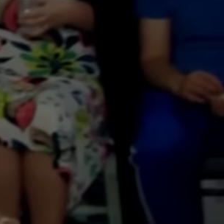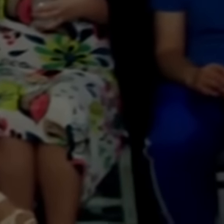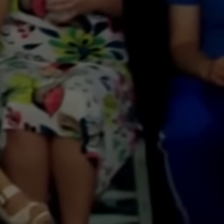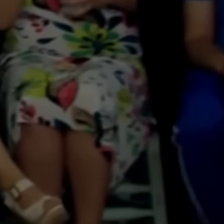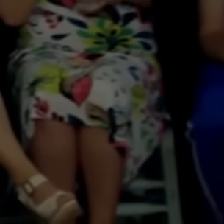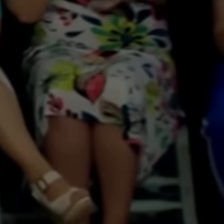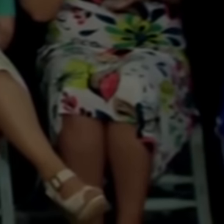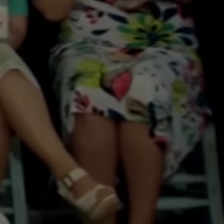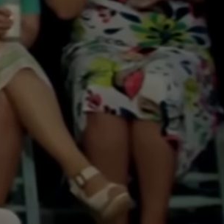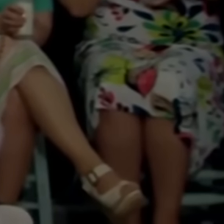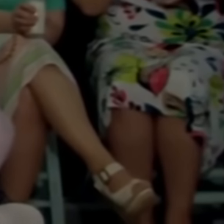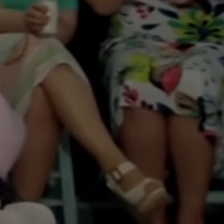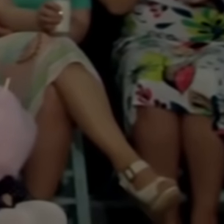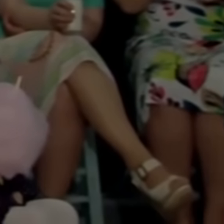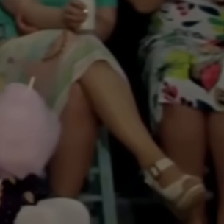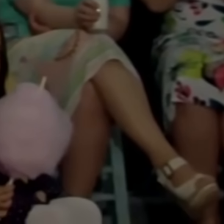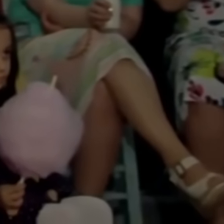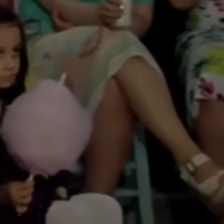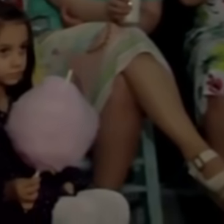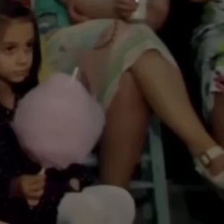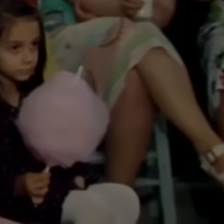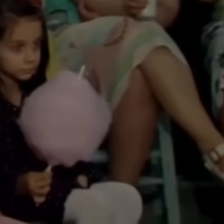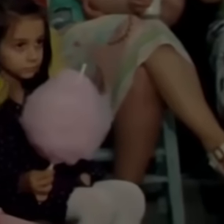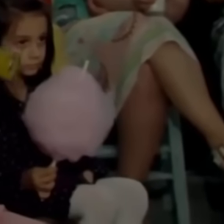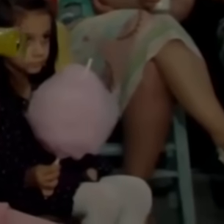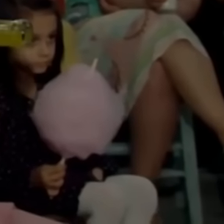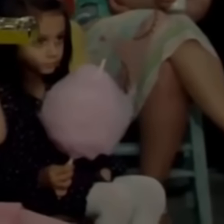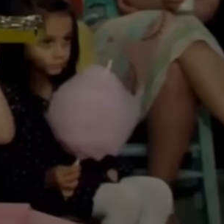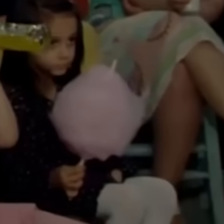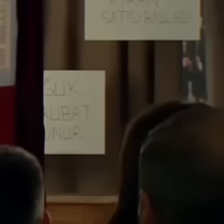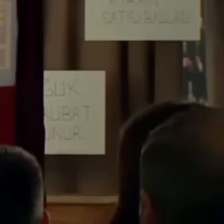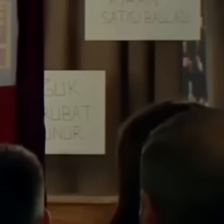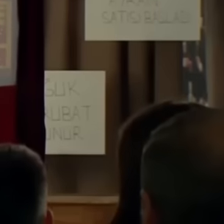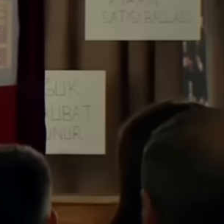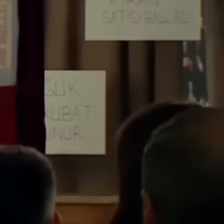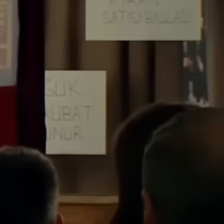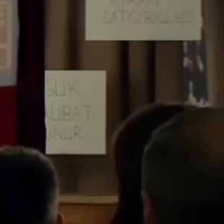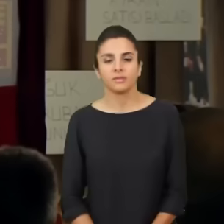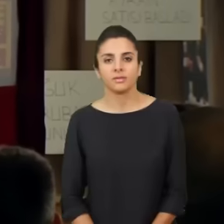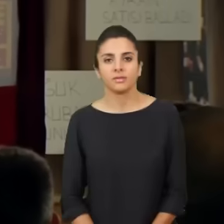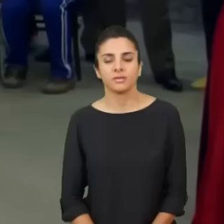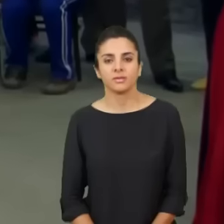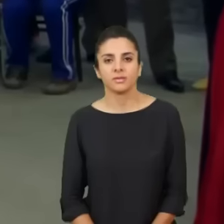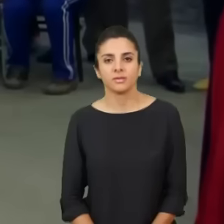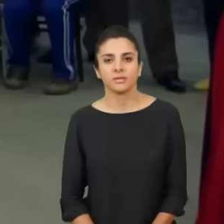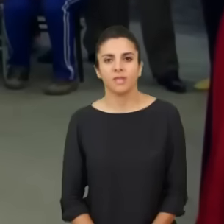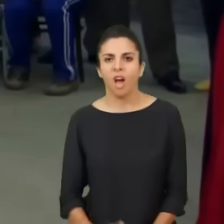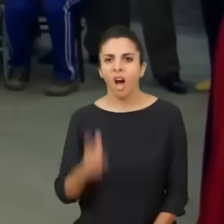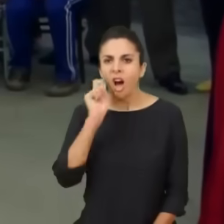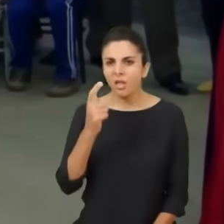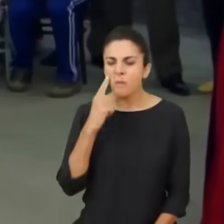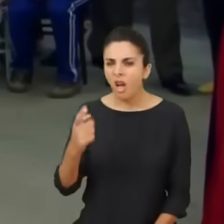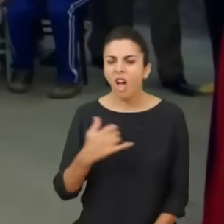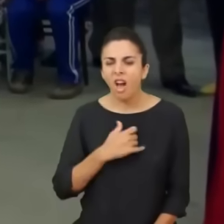bizi temaşaya tenezzül eden siz, Kali Kadim, Ehl-i Sünnet. Adama bak, Arap diye geçti ya.